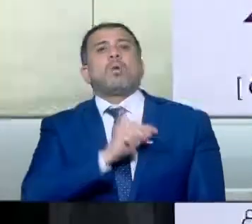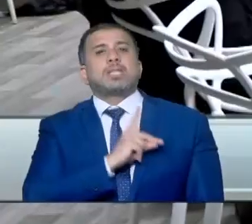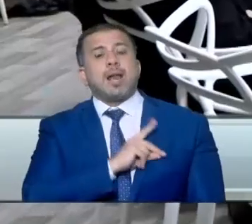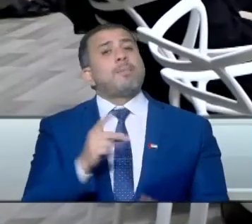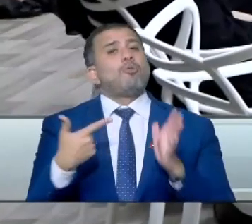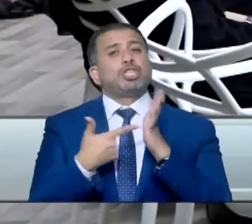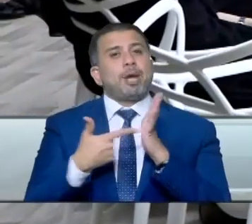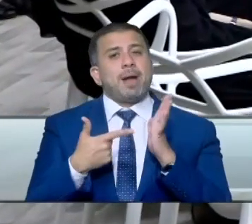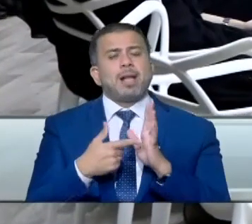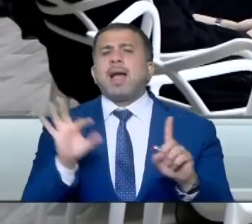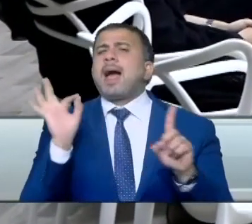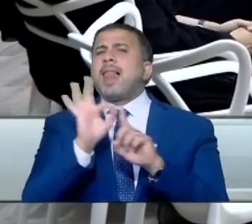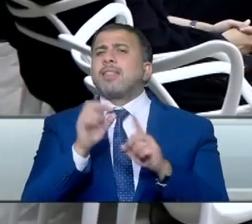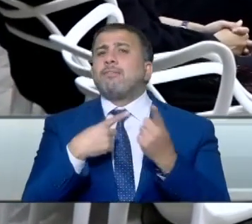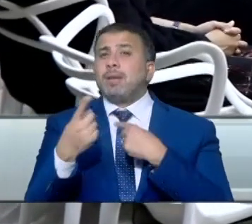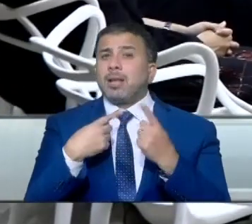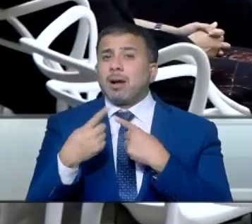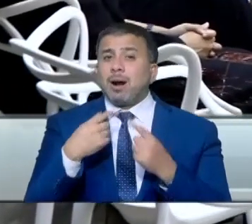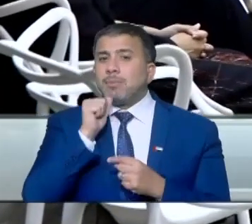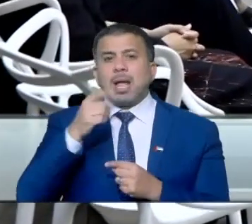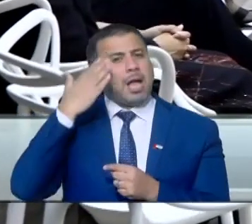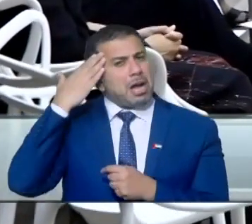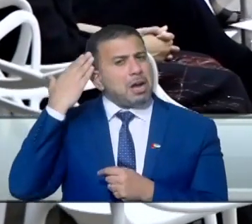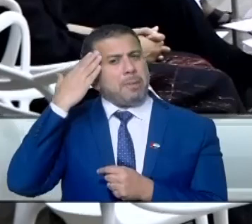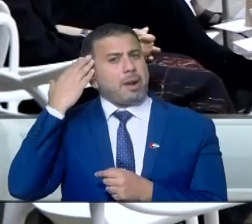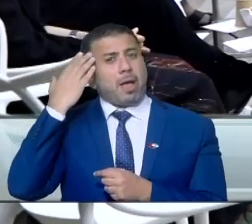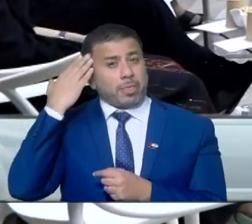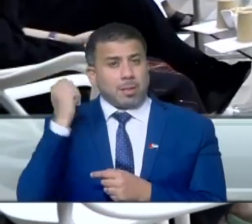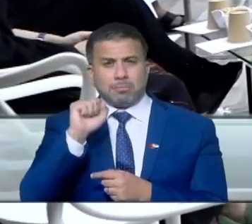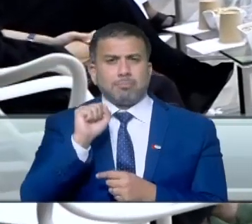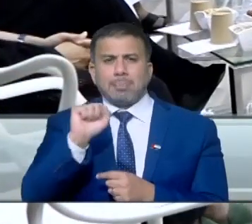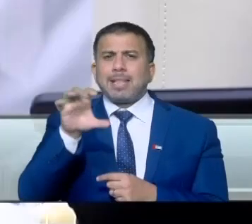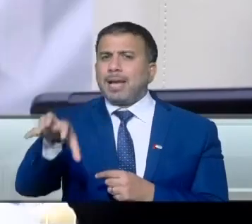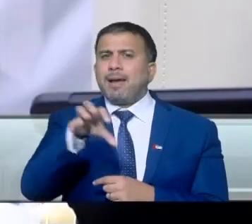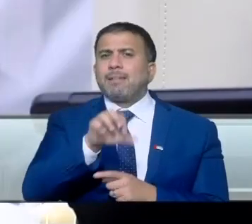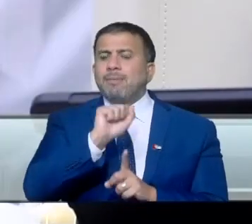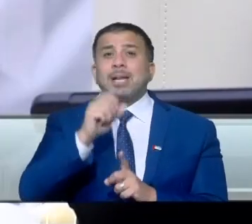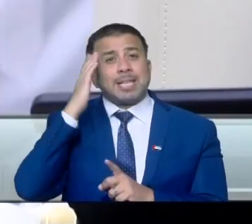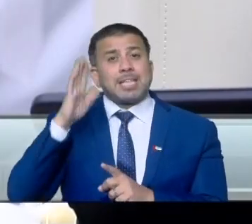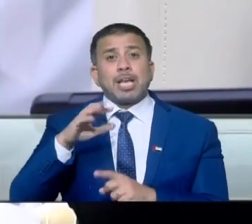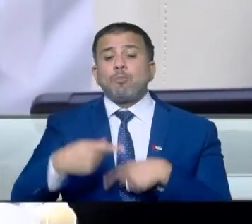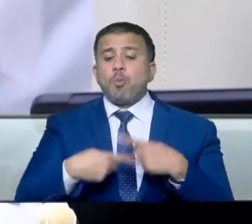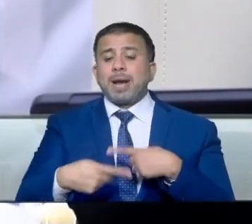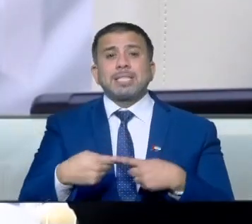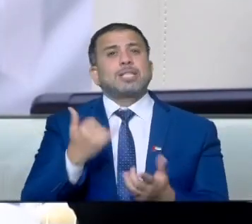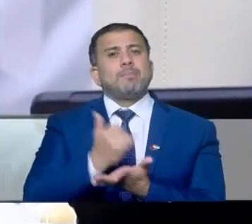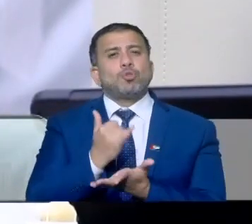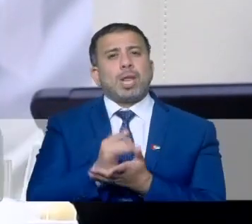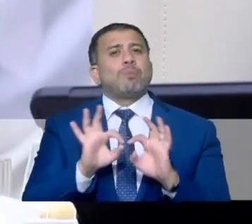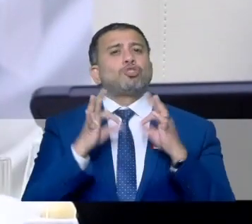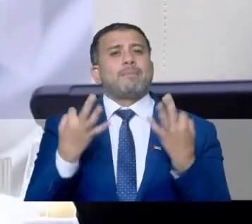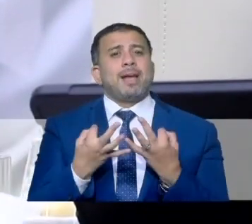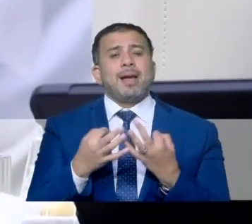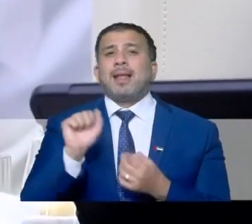والخيري وطلبه الجامعات وهدف اللقاء الى ابراز خبرات بعض الجهات في مجال ترسيخ ممارسات